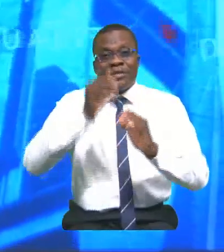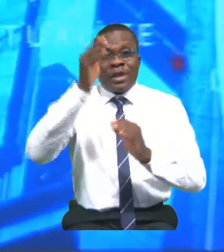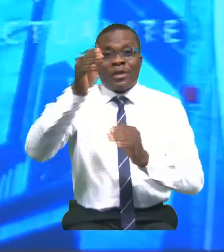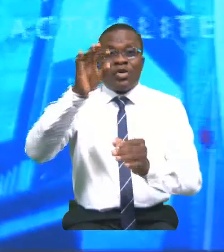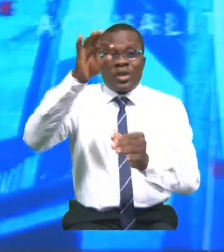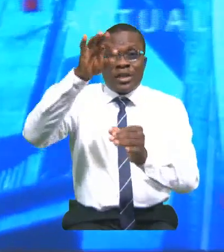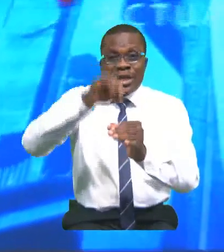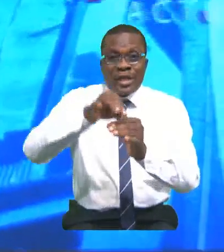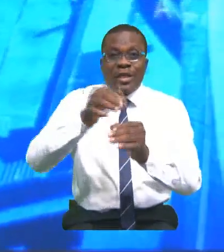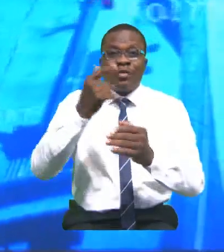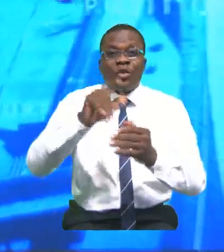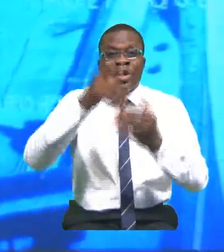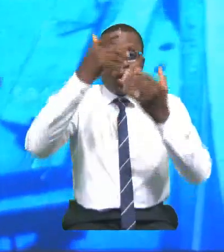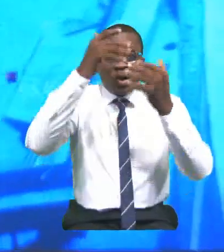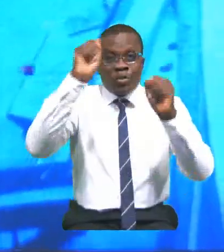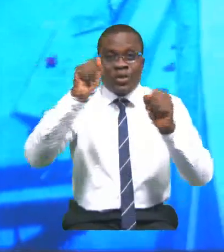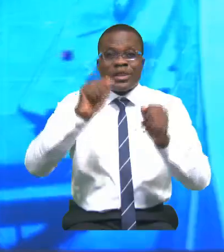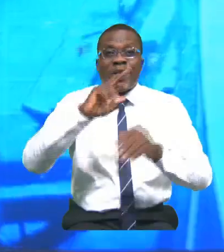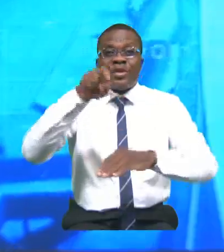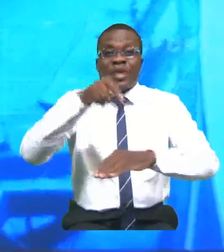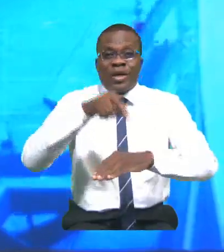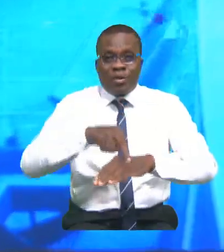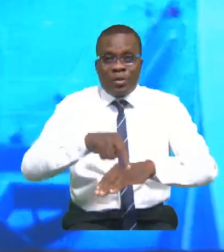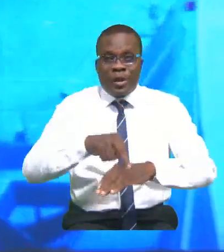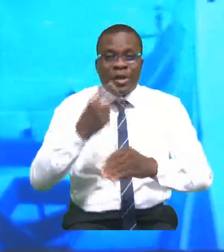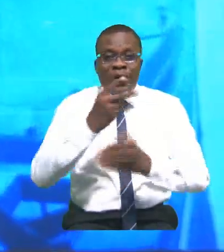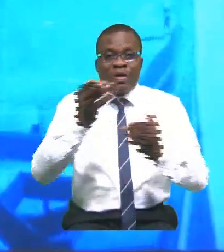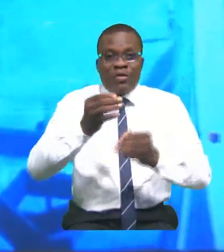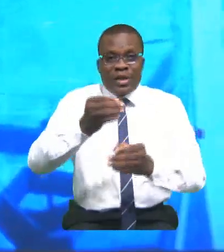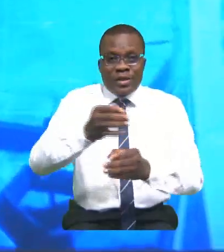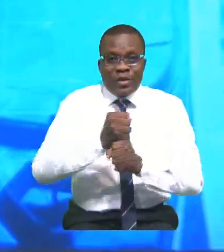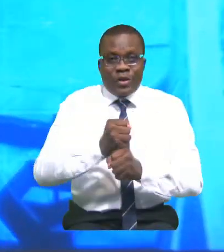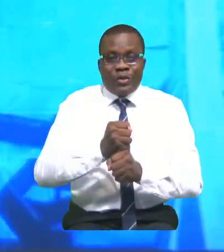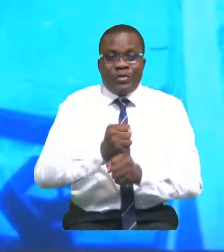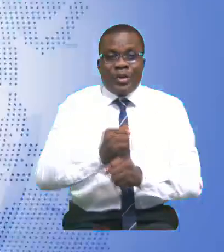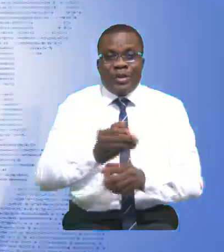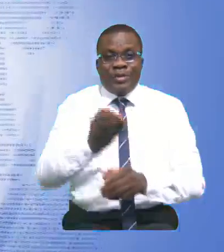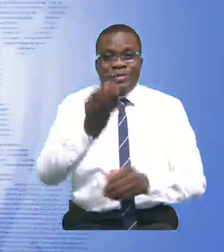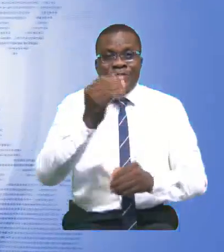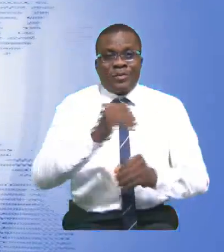élir leur président de la République voici le récit de Bruno